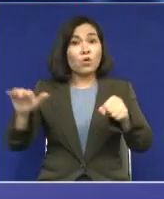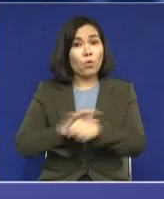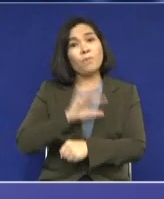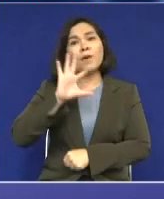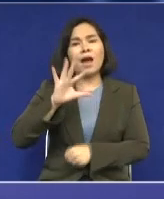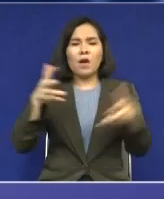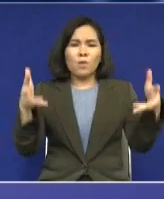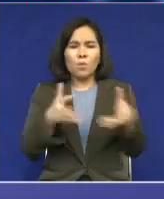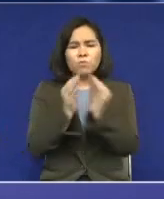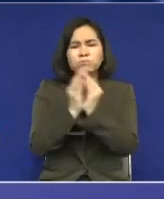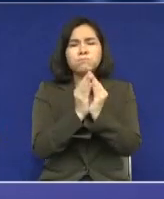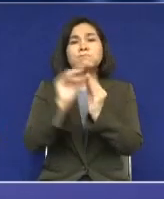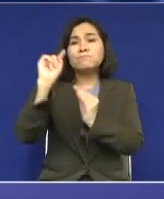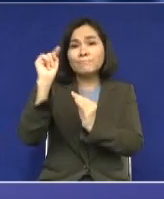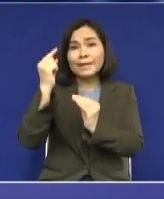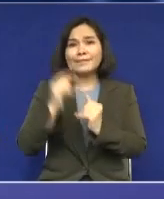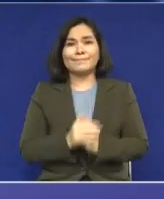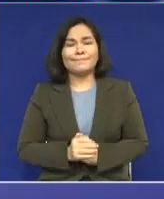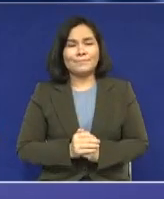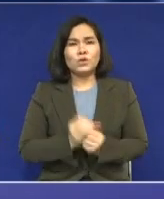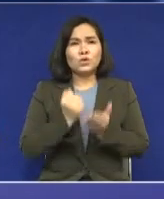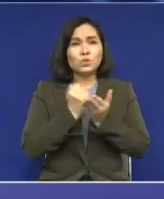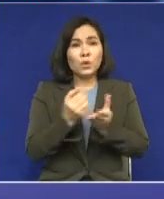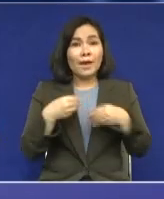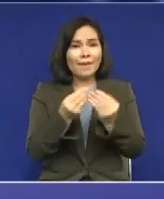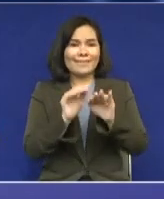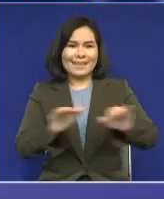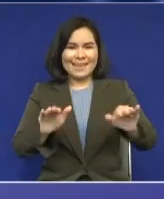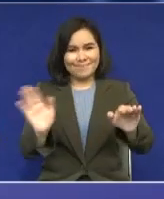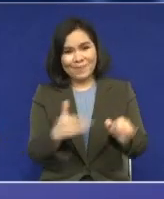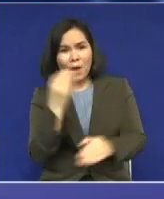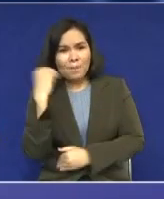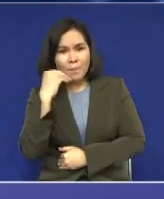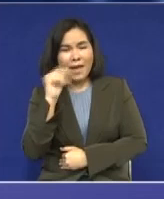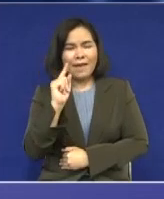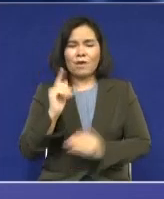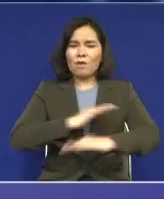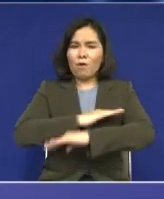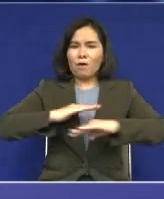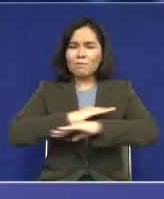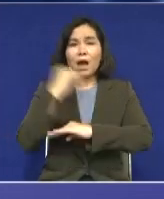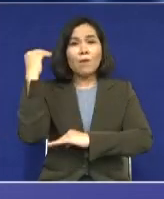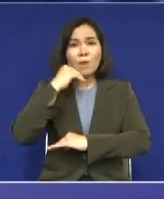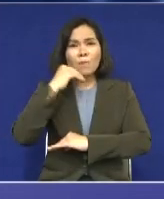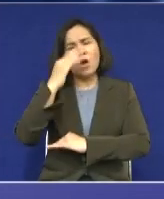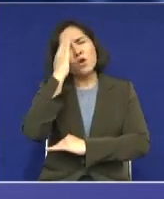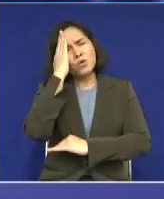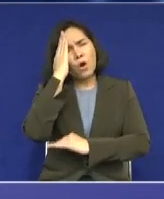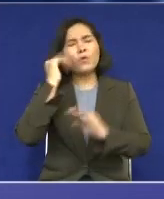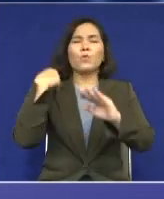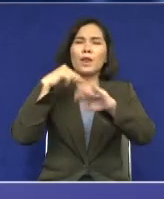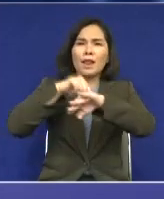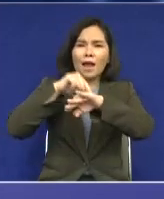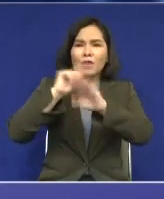งสุกใหม่นะคะส่งเสริมให้ลูกหลานของเราค่ะได้ออกกำลังกายทุกวันแล้วก็นอนให้ได้อย่างน้อยวันละ 9-11 ชั่วโมง